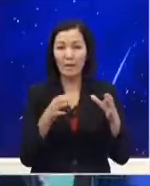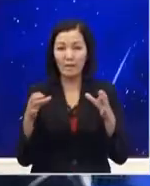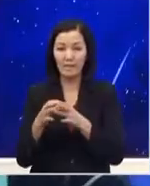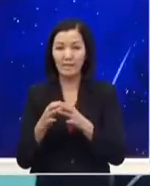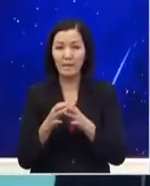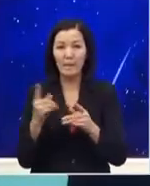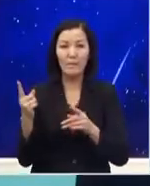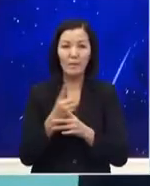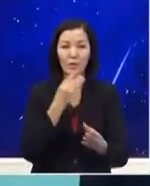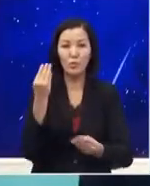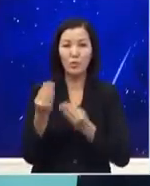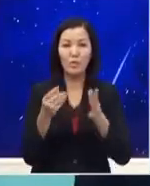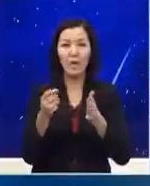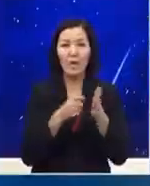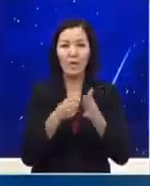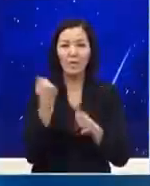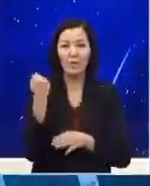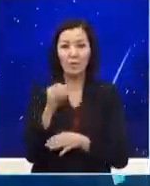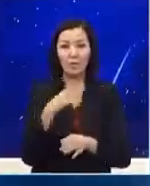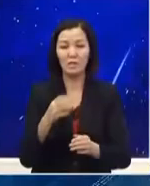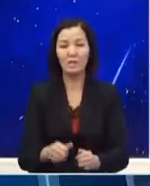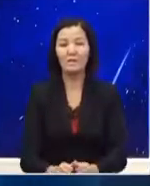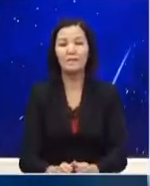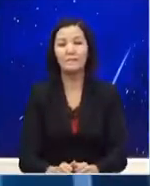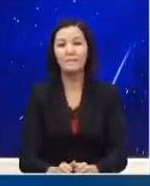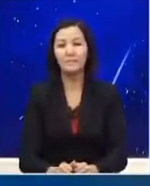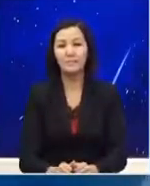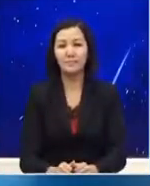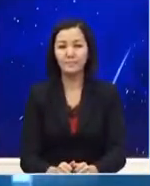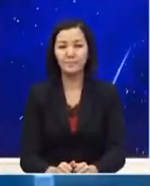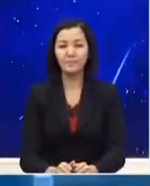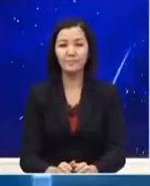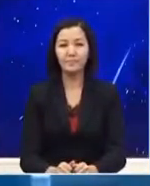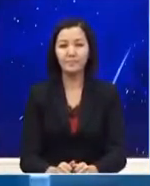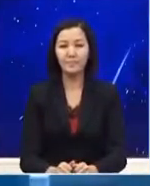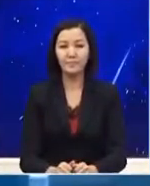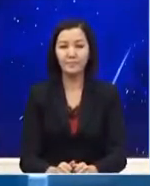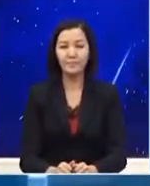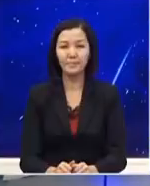алғашқы ойынында Қарағандыны жеңді. Жарқын Нұрланұлы, Айдос Қалиев, Жетісу телеарнасы.